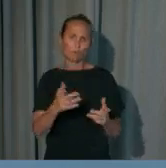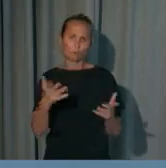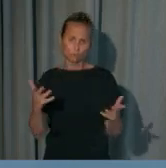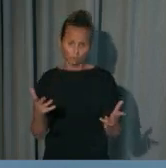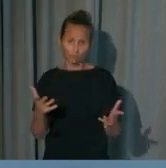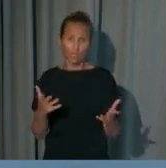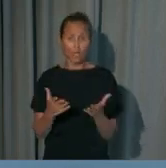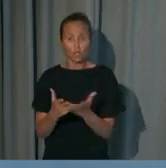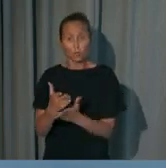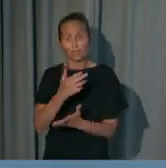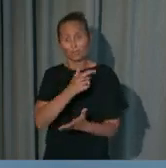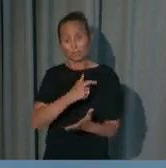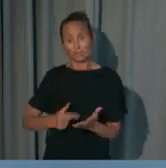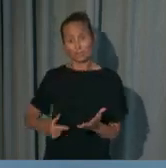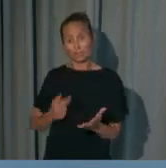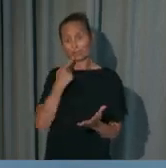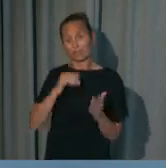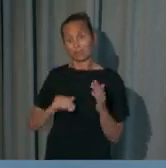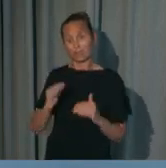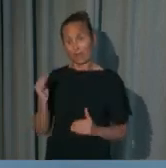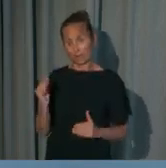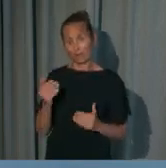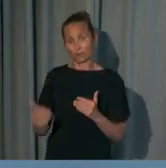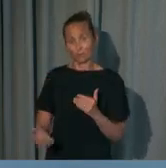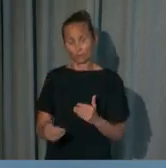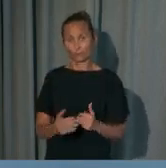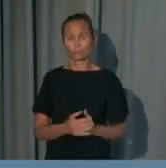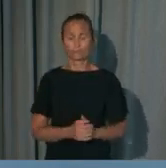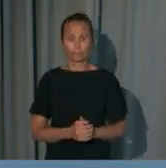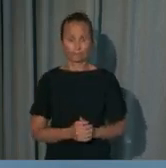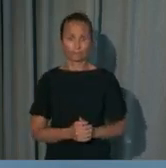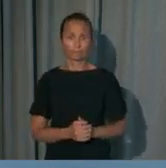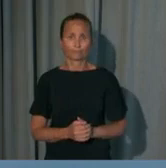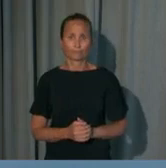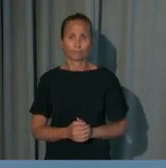Dette vil justisministeren si mer om.